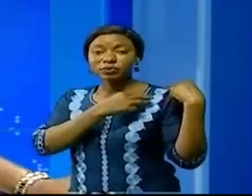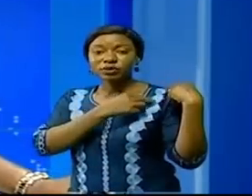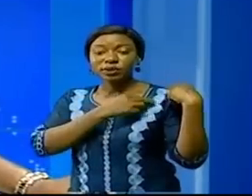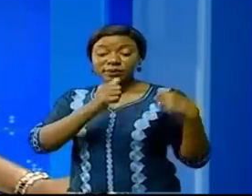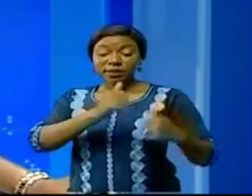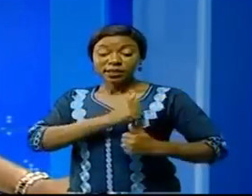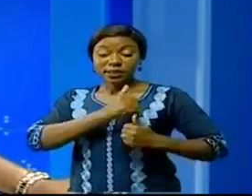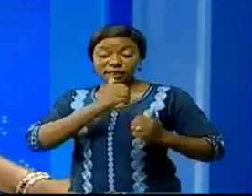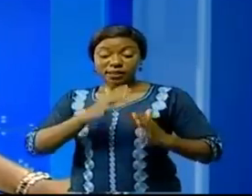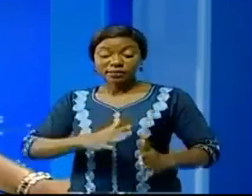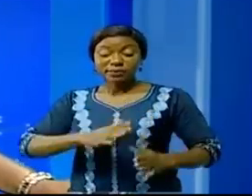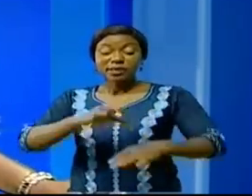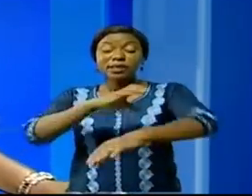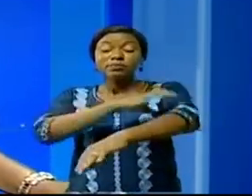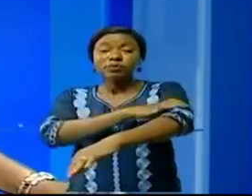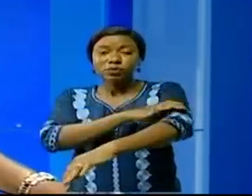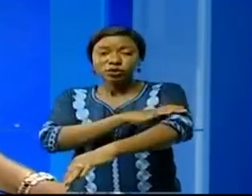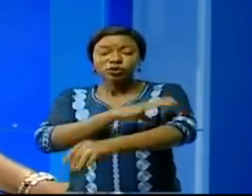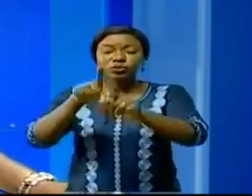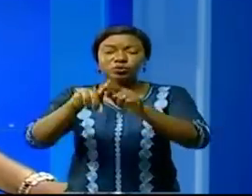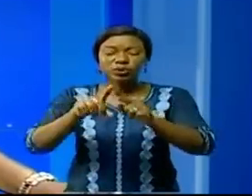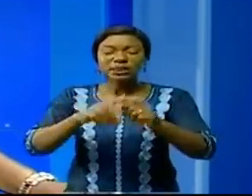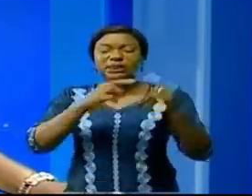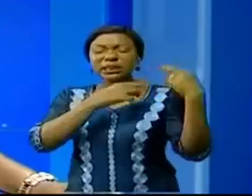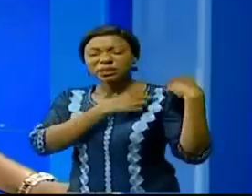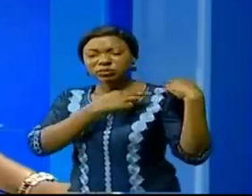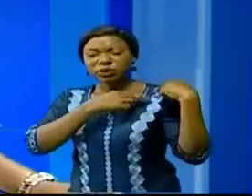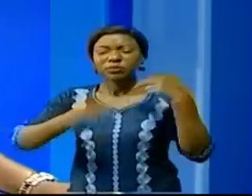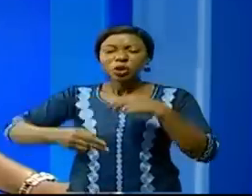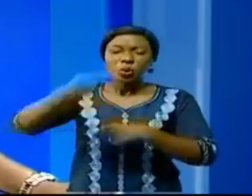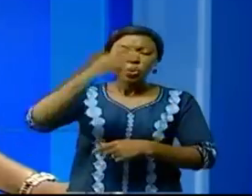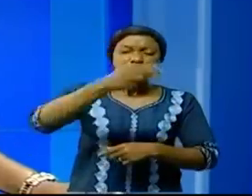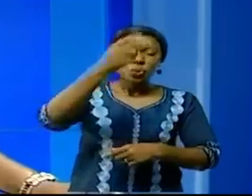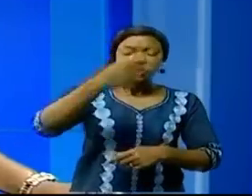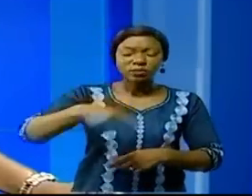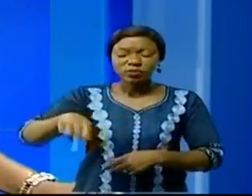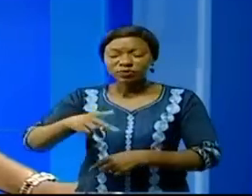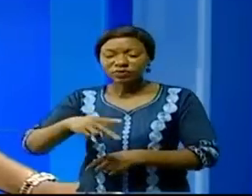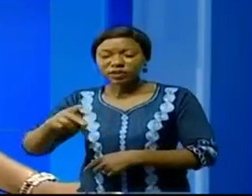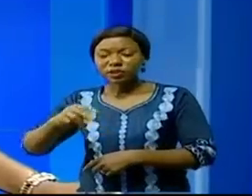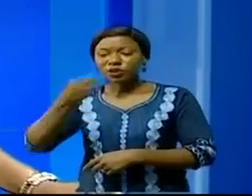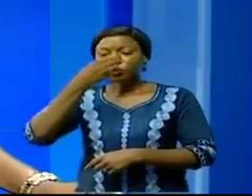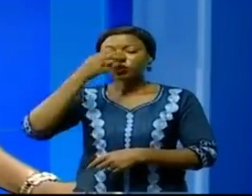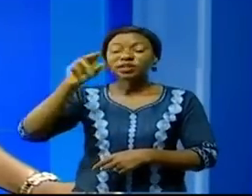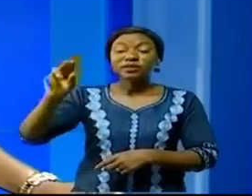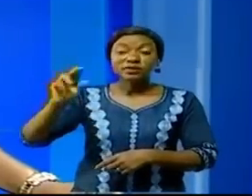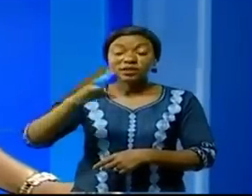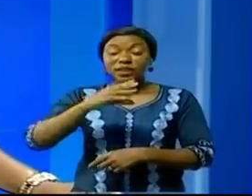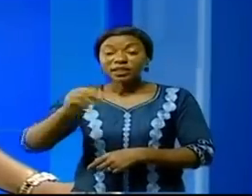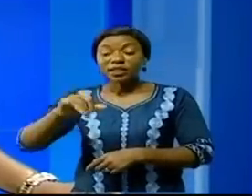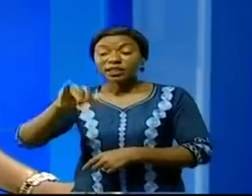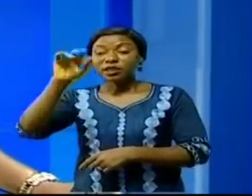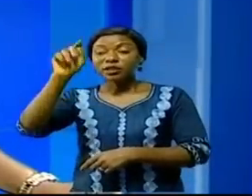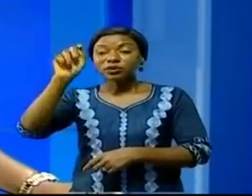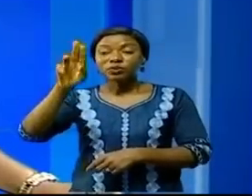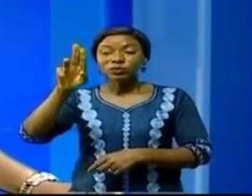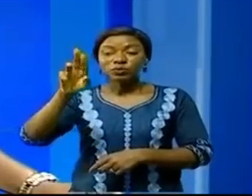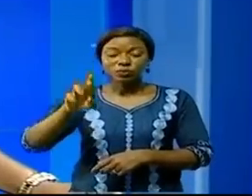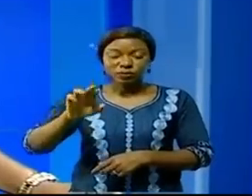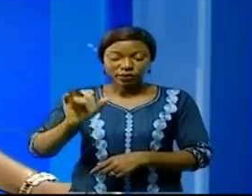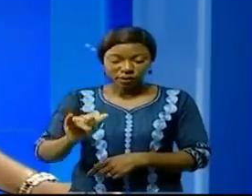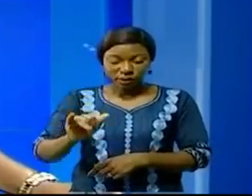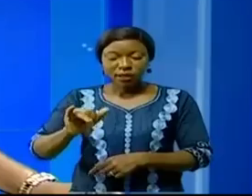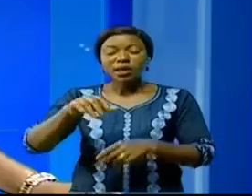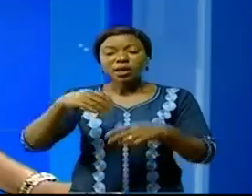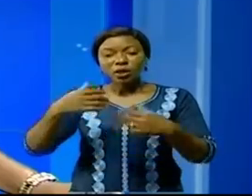la police, les notables des provinces du Nord Kivu et Ituri, même les élus de ces deux provinces sur l'avenir